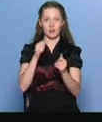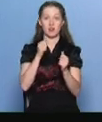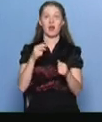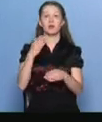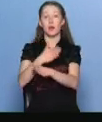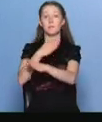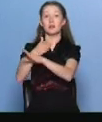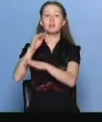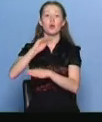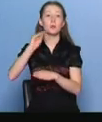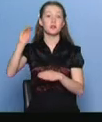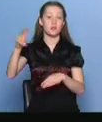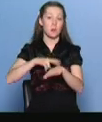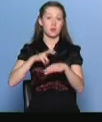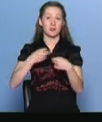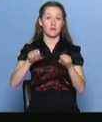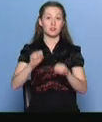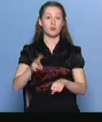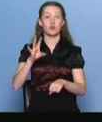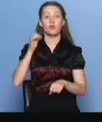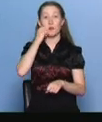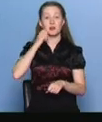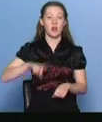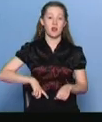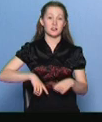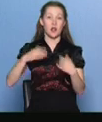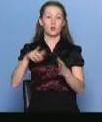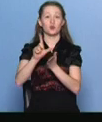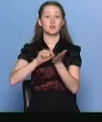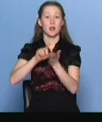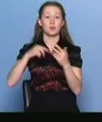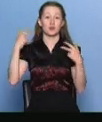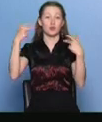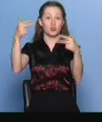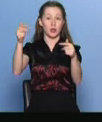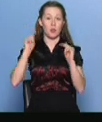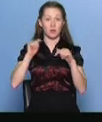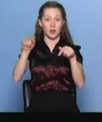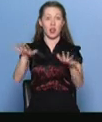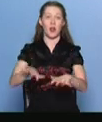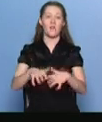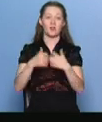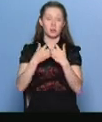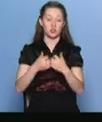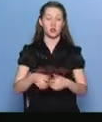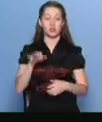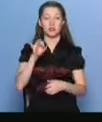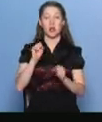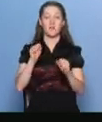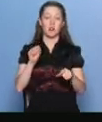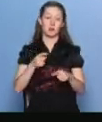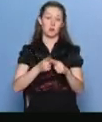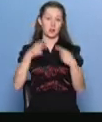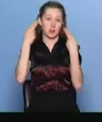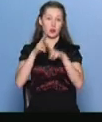его не поставишь. В Москве и Казани такие моменты уже начали фиксировать дорожные камеры в автоматическом режиме. Не исключено, что технология